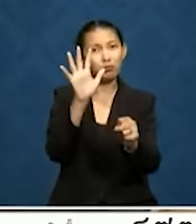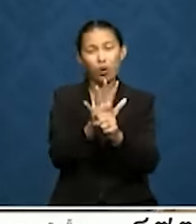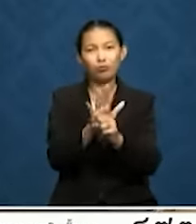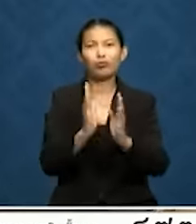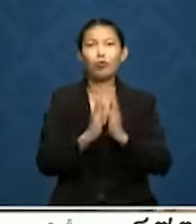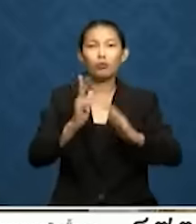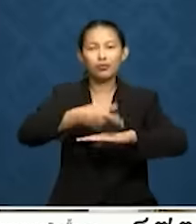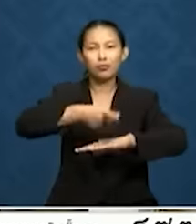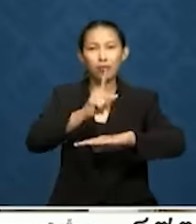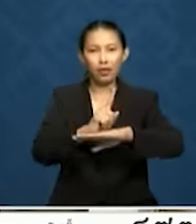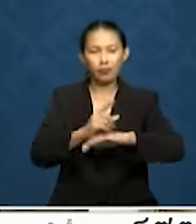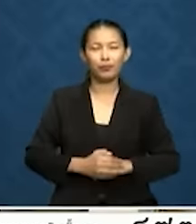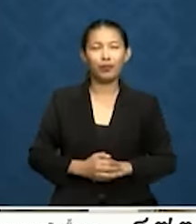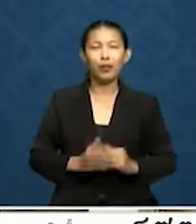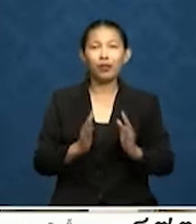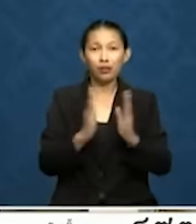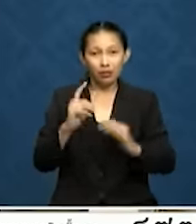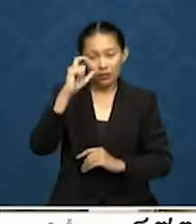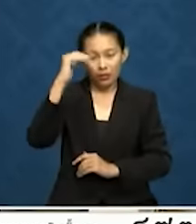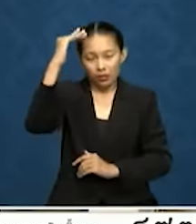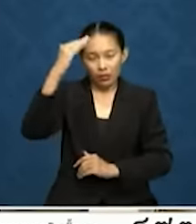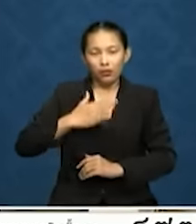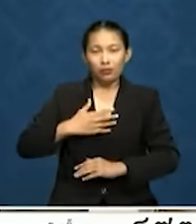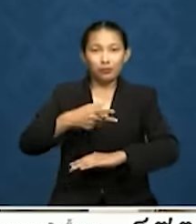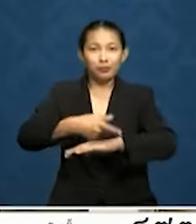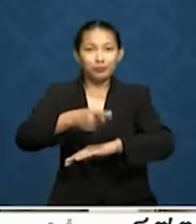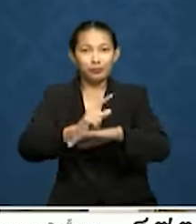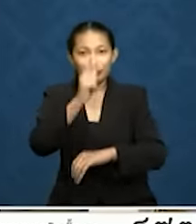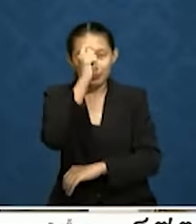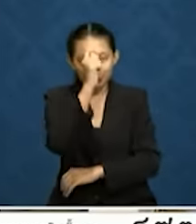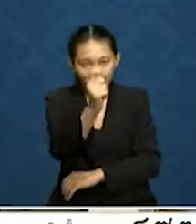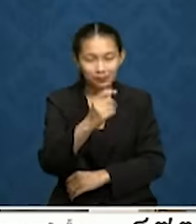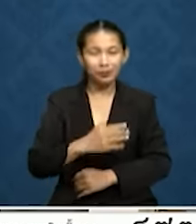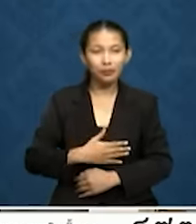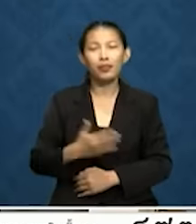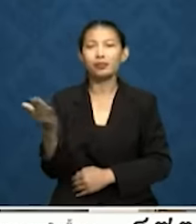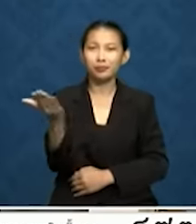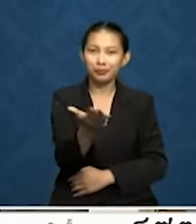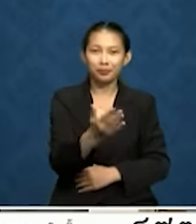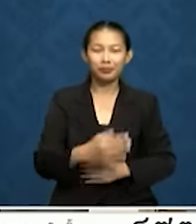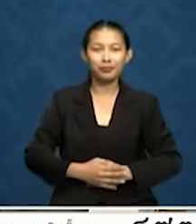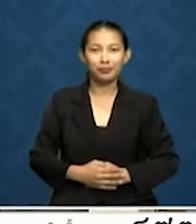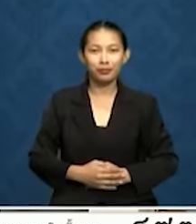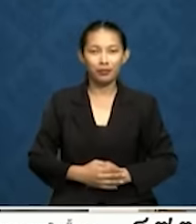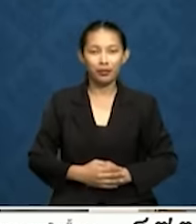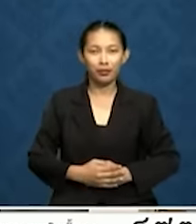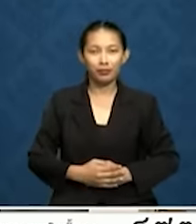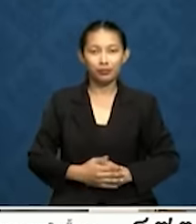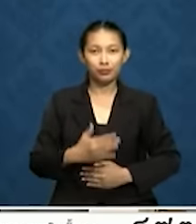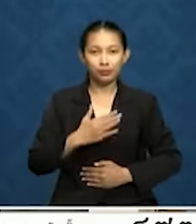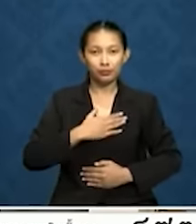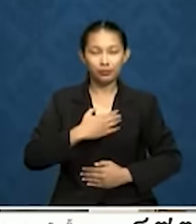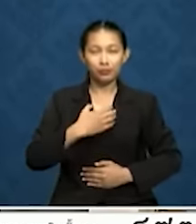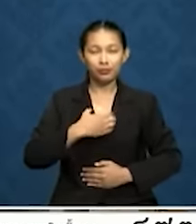านครับ ขอบคุณคุณรังสิมันครับ ท่านประธานที่เคารพครับ กับผมนายวิสุทธิ์ในรุ่นครับ ก็ผมอย